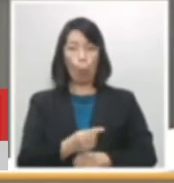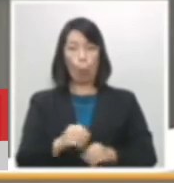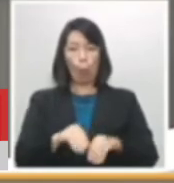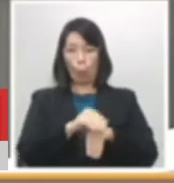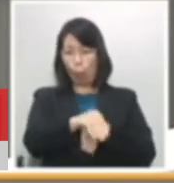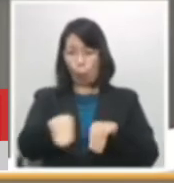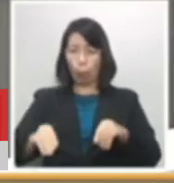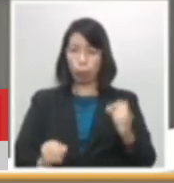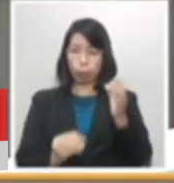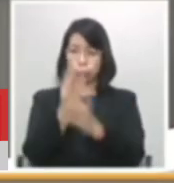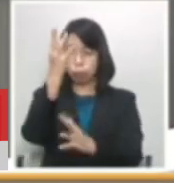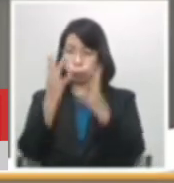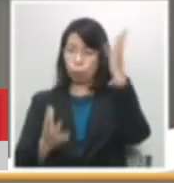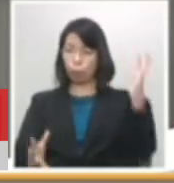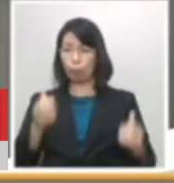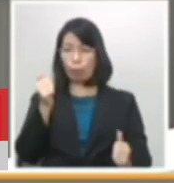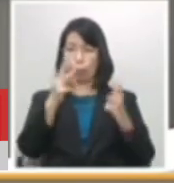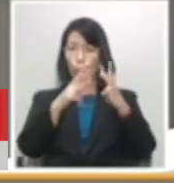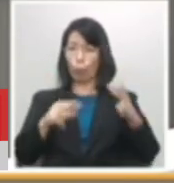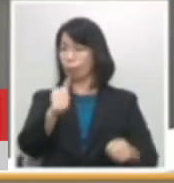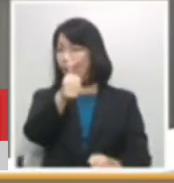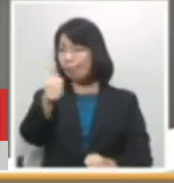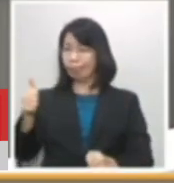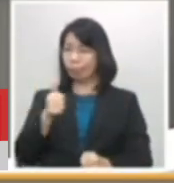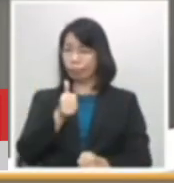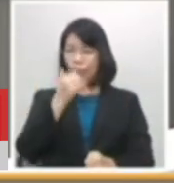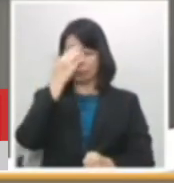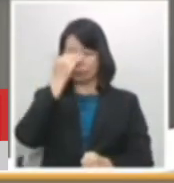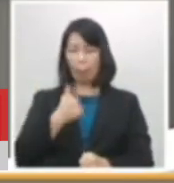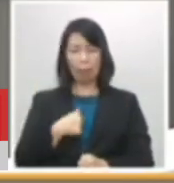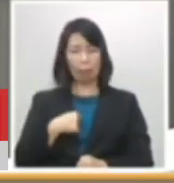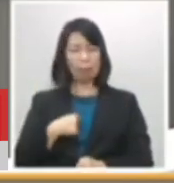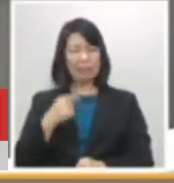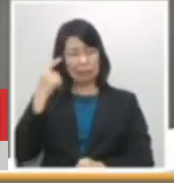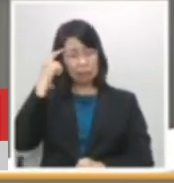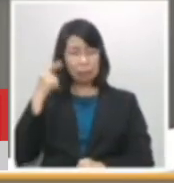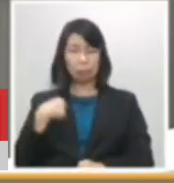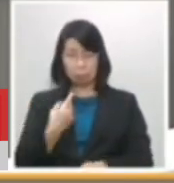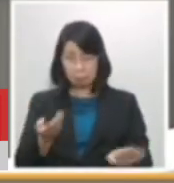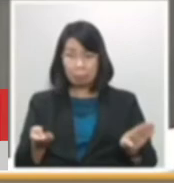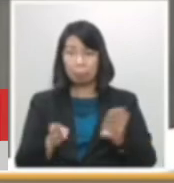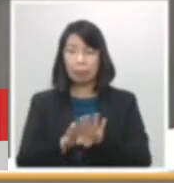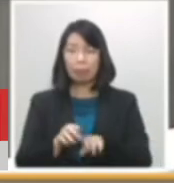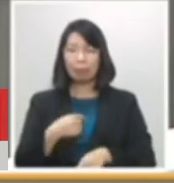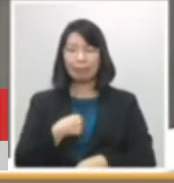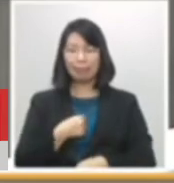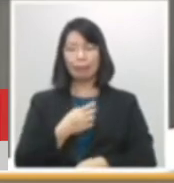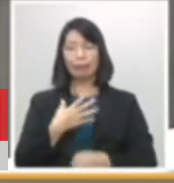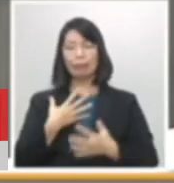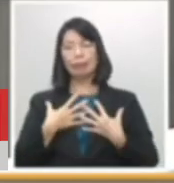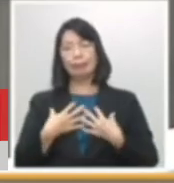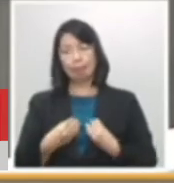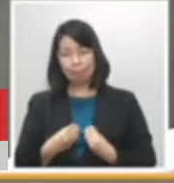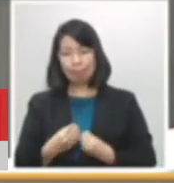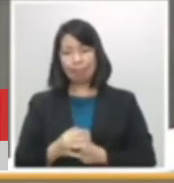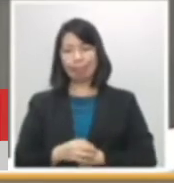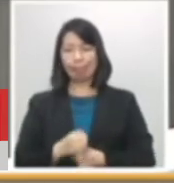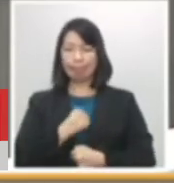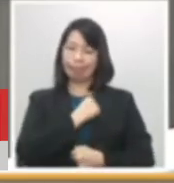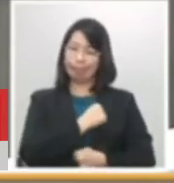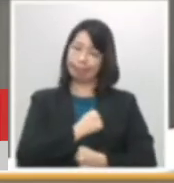งนั้นแล้ววันนี้บอกทุบป่านี่ผมใจหายนะครับผมถึงกราบเรียนว่าท่านคิ